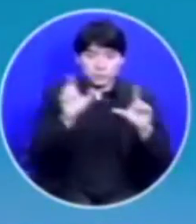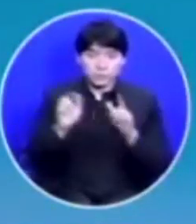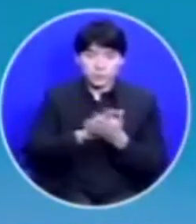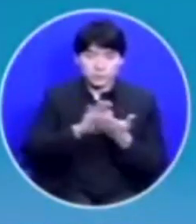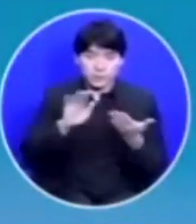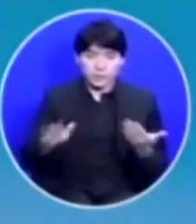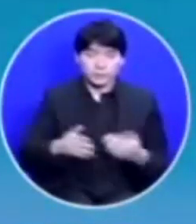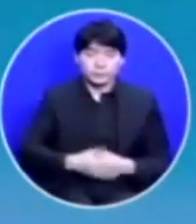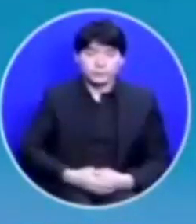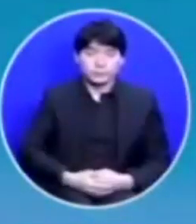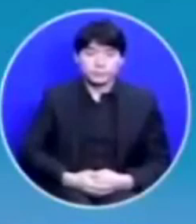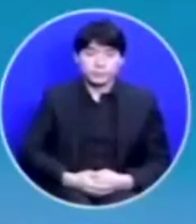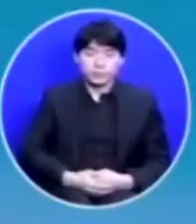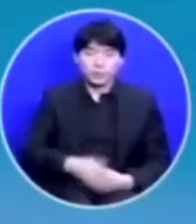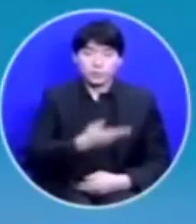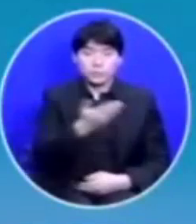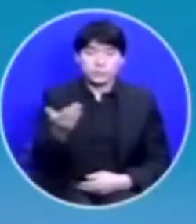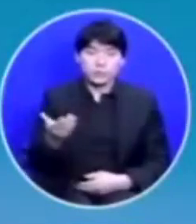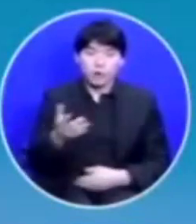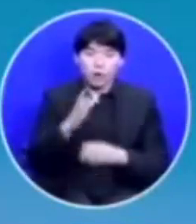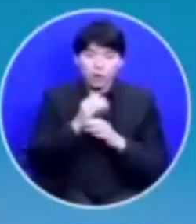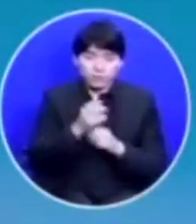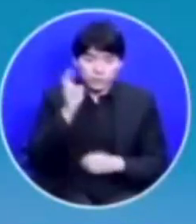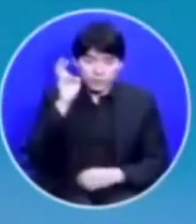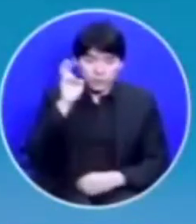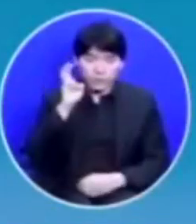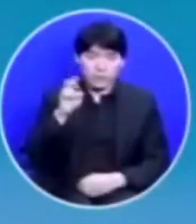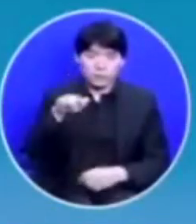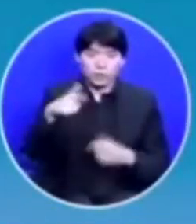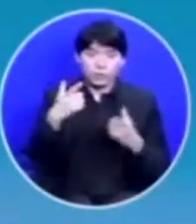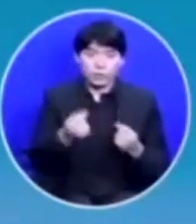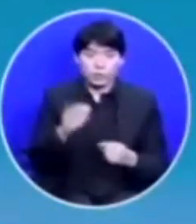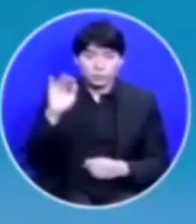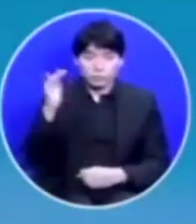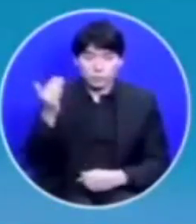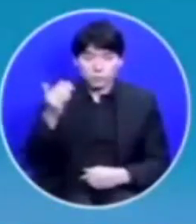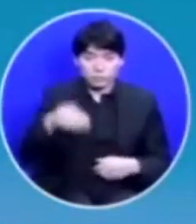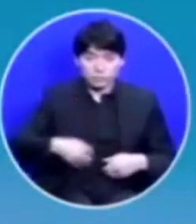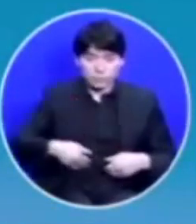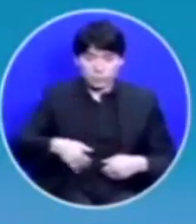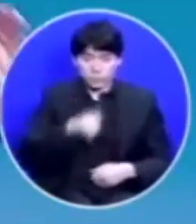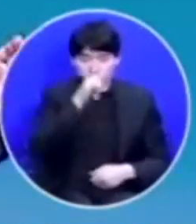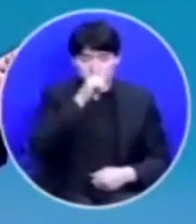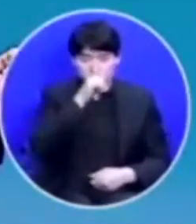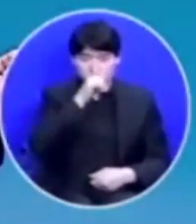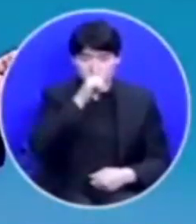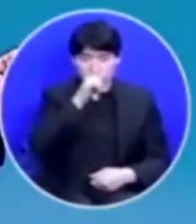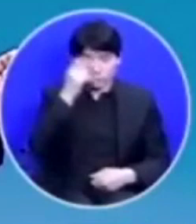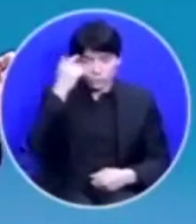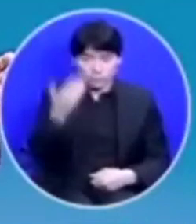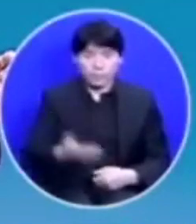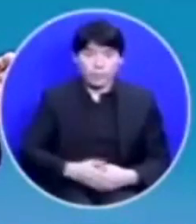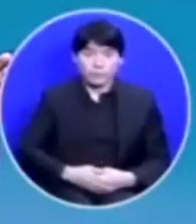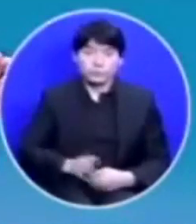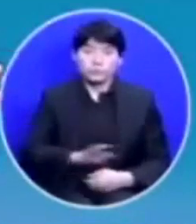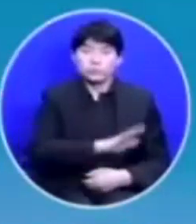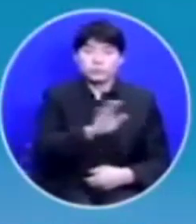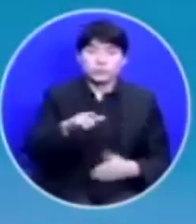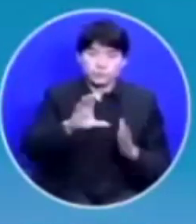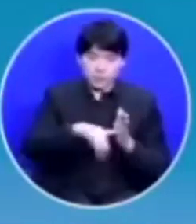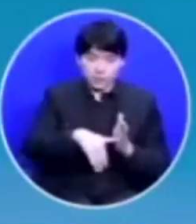언젠가는 언젠가는 이렇게 돼야 되잖아요 우리 때 그렇게 해줘야 되서요